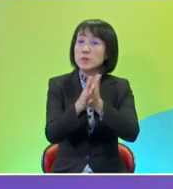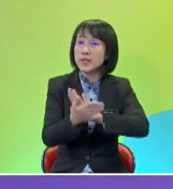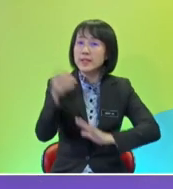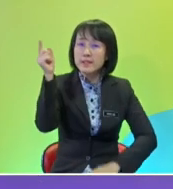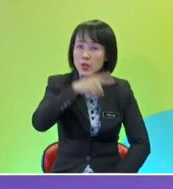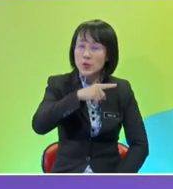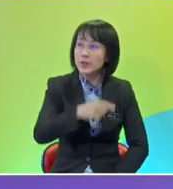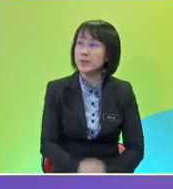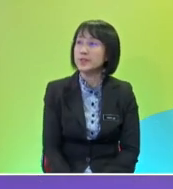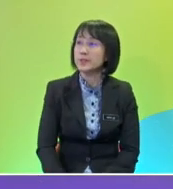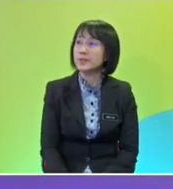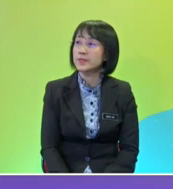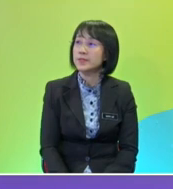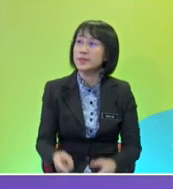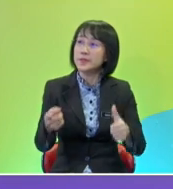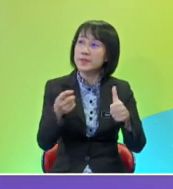pertama kita kena disiplin dulu.